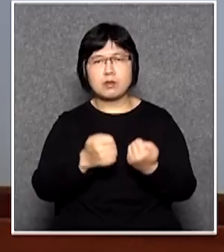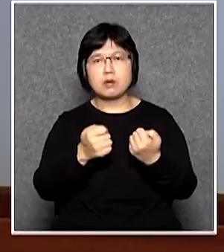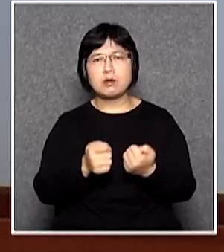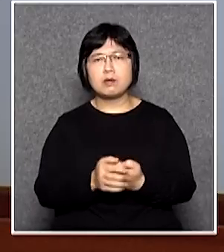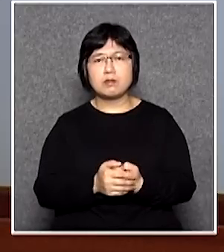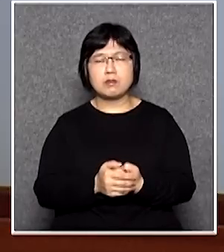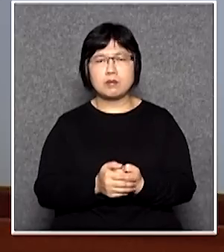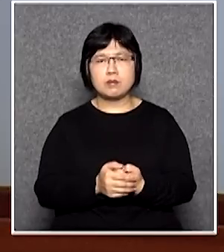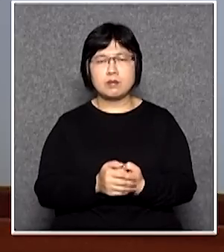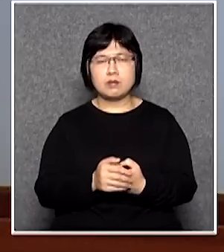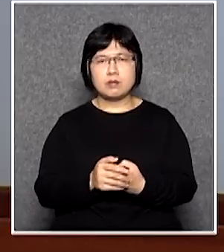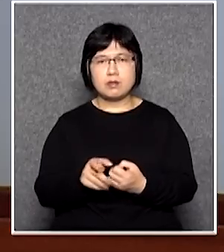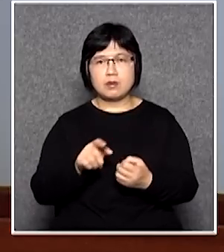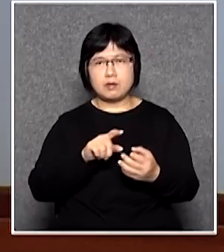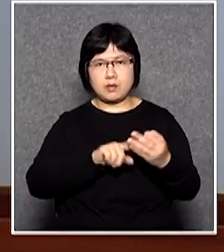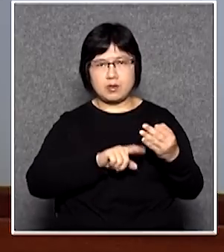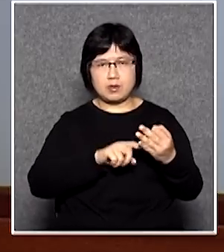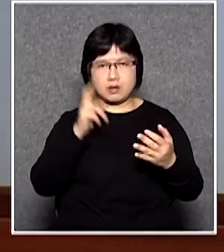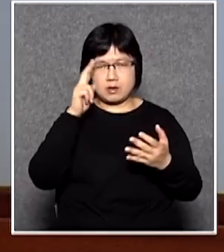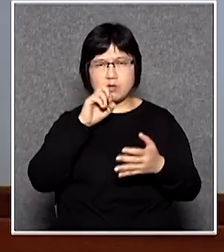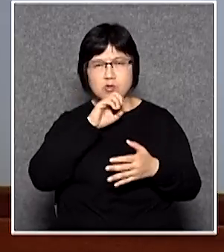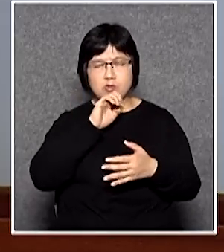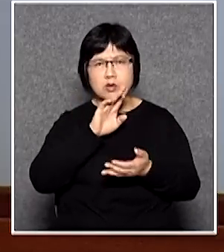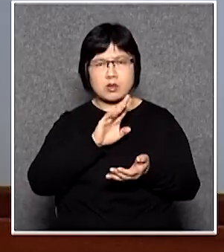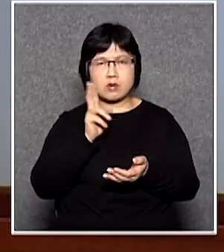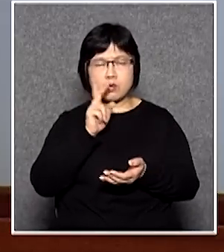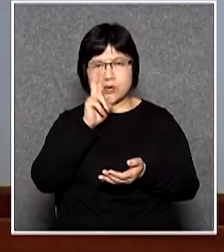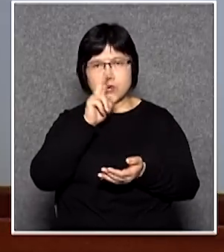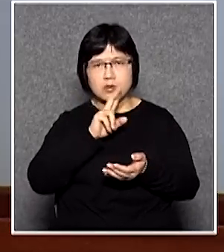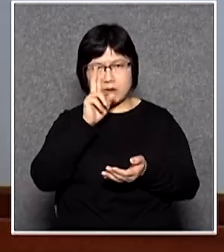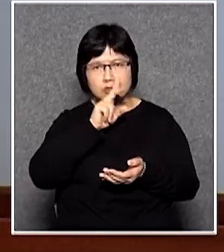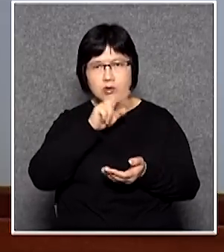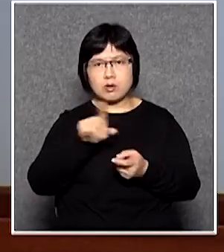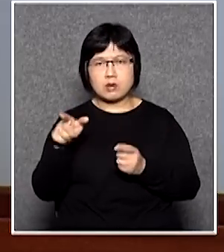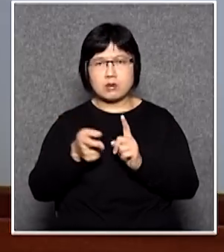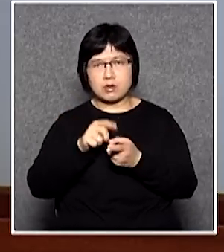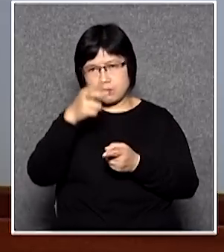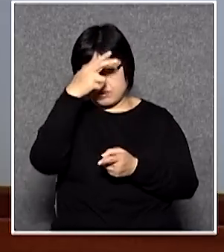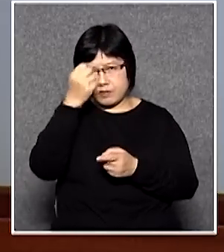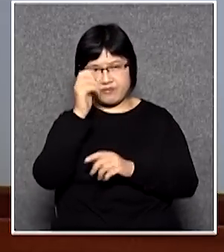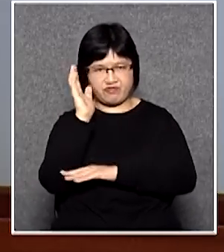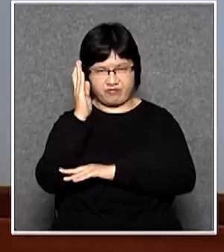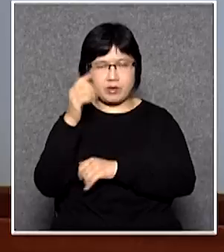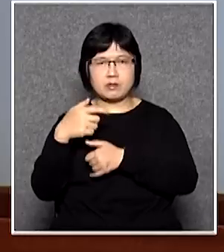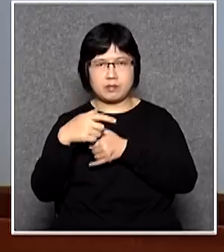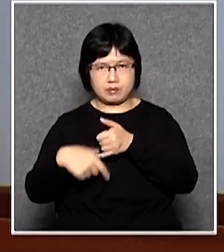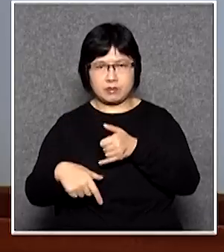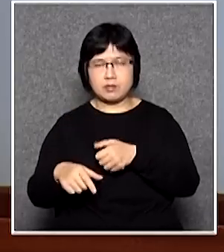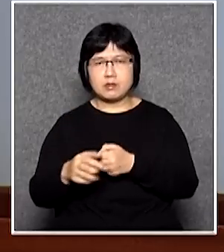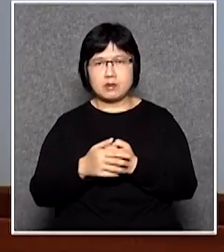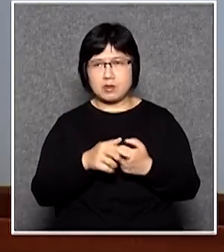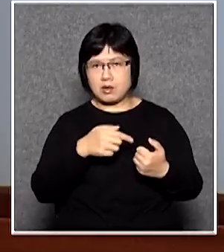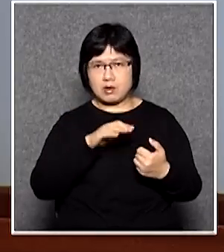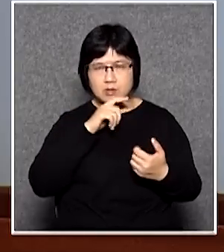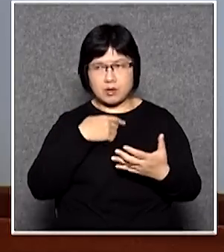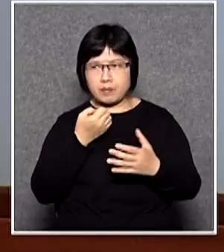主席，冯伟光除了频频失言之外，他作为行政长官发言人的冯伟光亦都竟然被踢